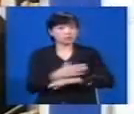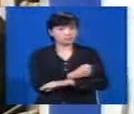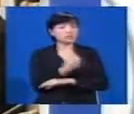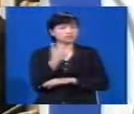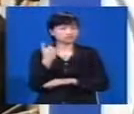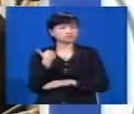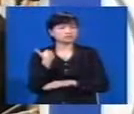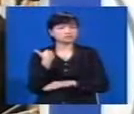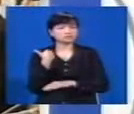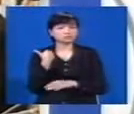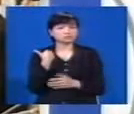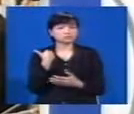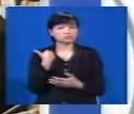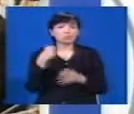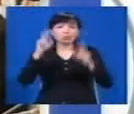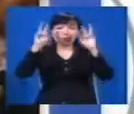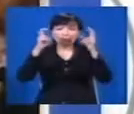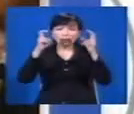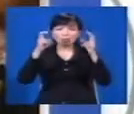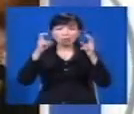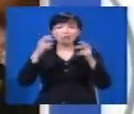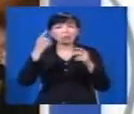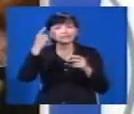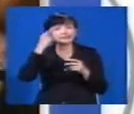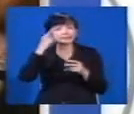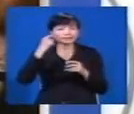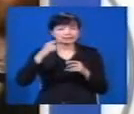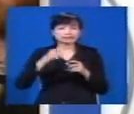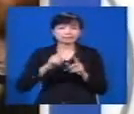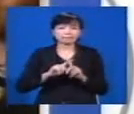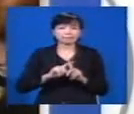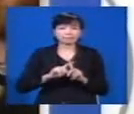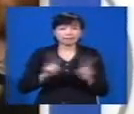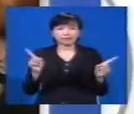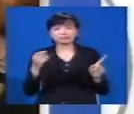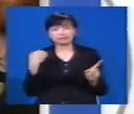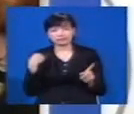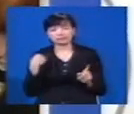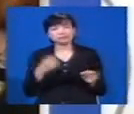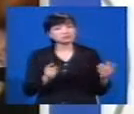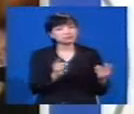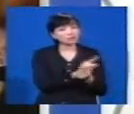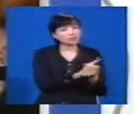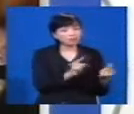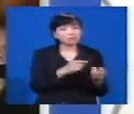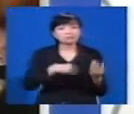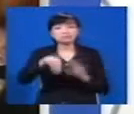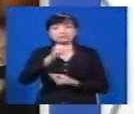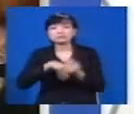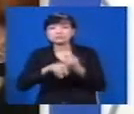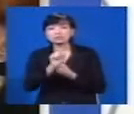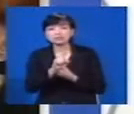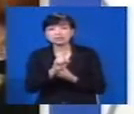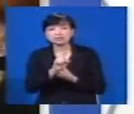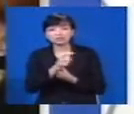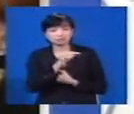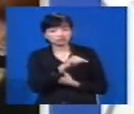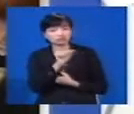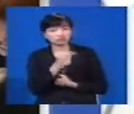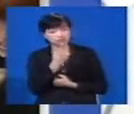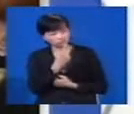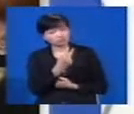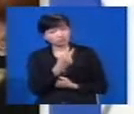จะค่อนข้างจะมีความแตกต่างมากกว่าทั้งสองด้านสังคมกับเศรษฐกิจเนี่ยผมมองว่าถึงแม้จะเป็นเรื่อง